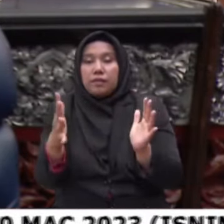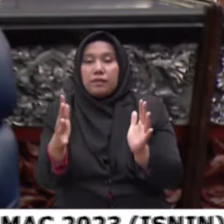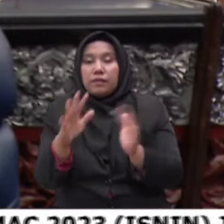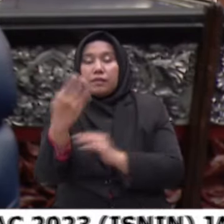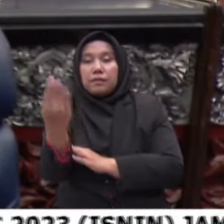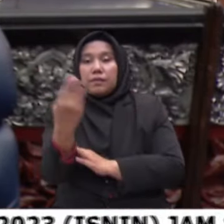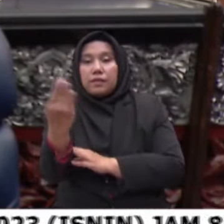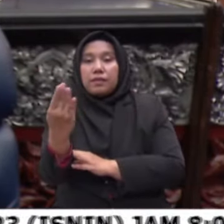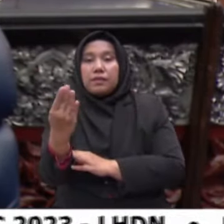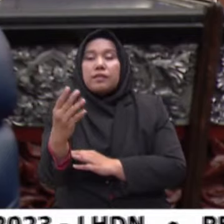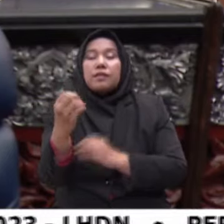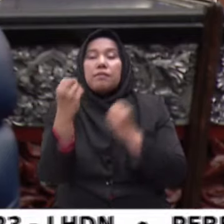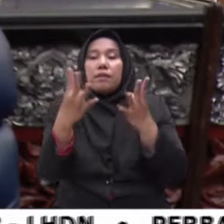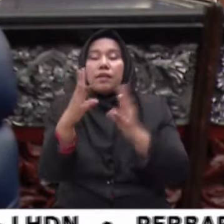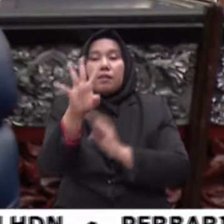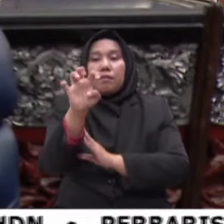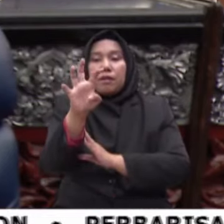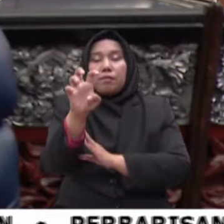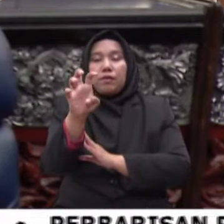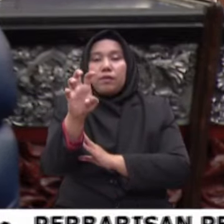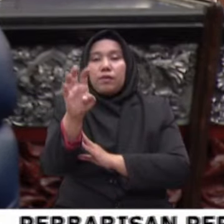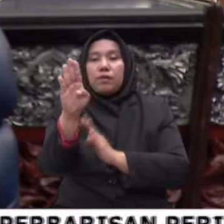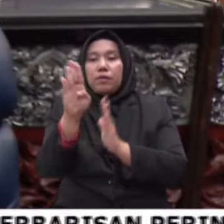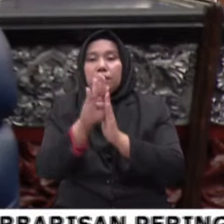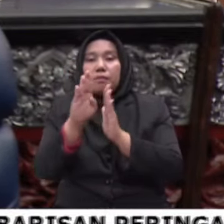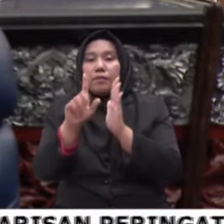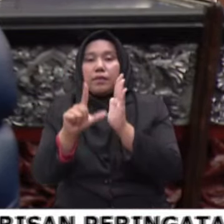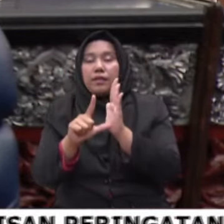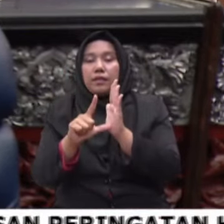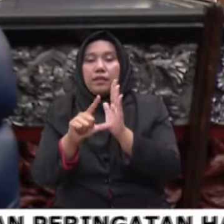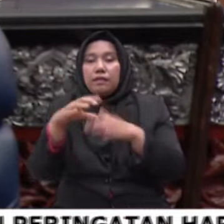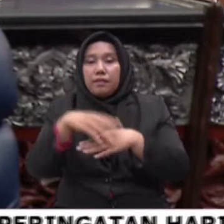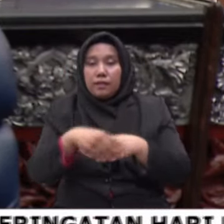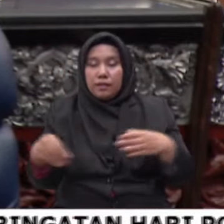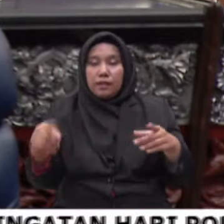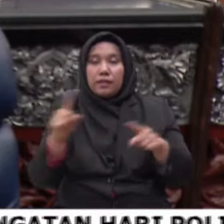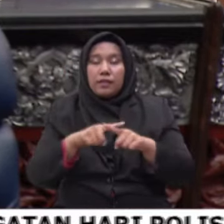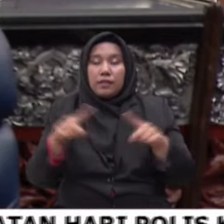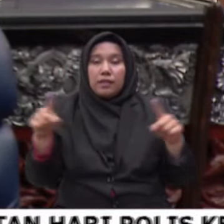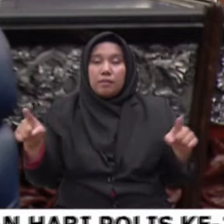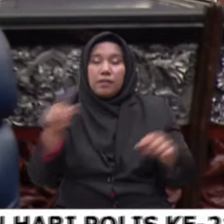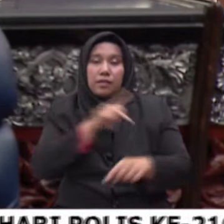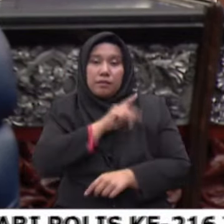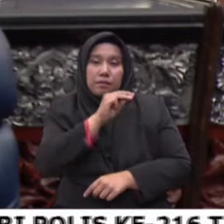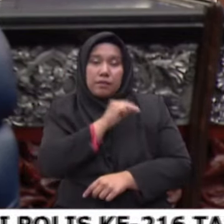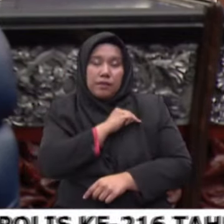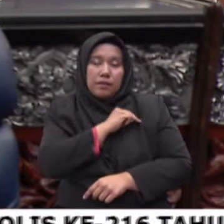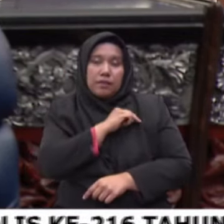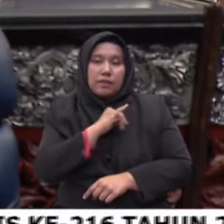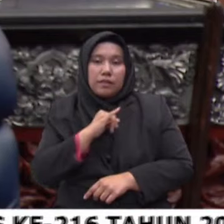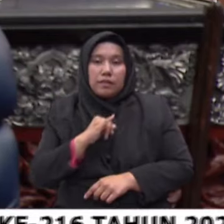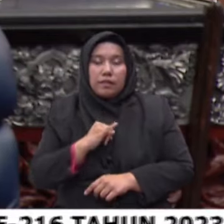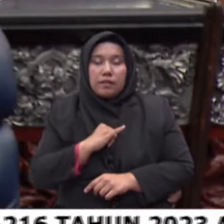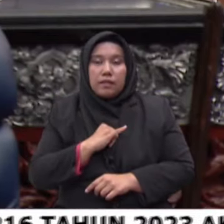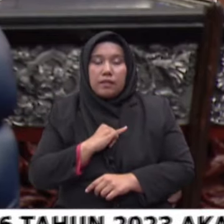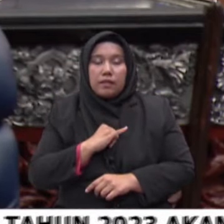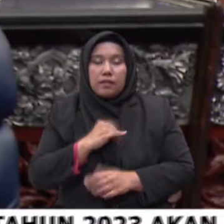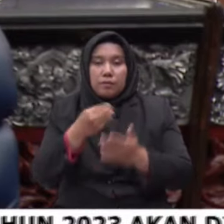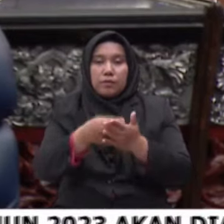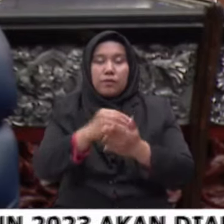bilion. Tetapi di kementerian saya diperuntukkan peruntukan